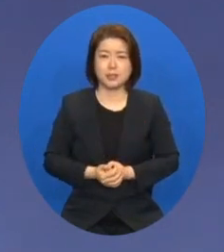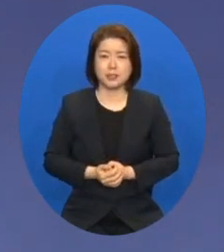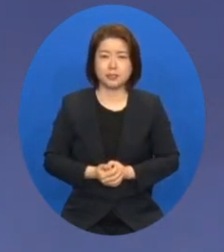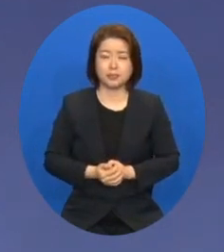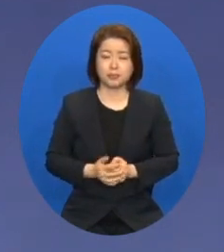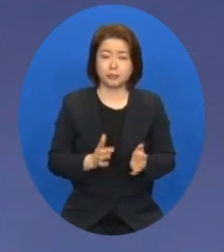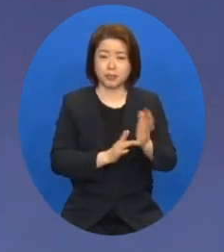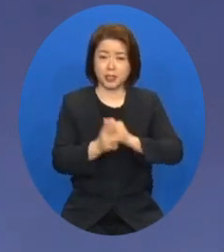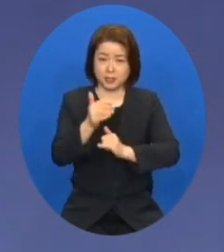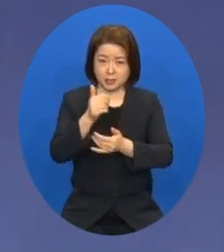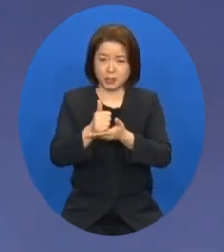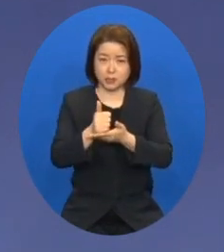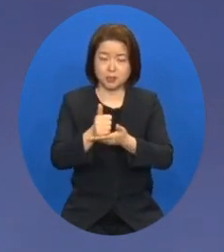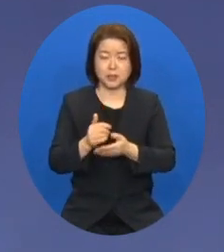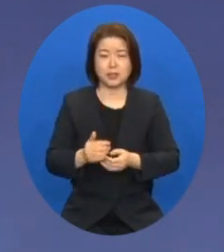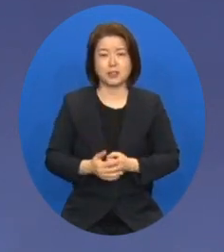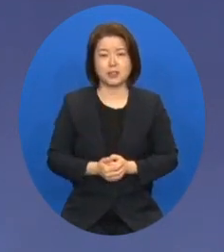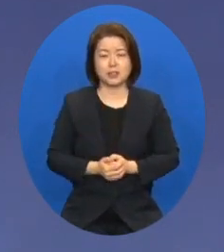예수님께서